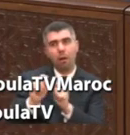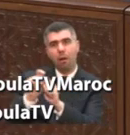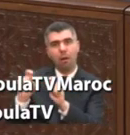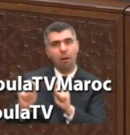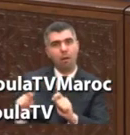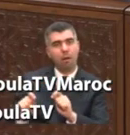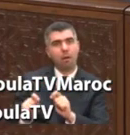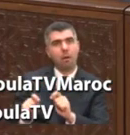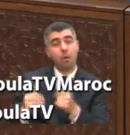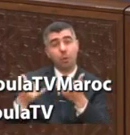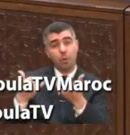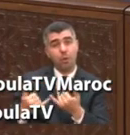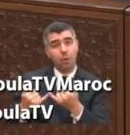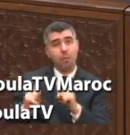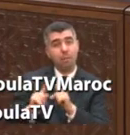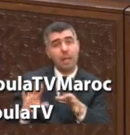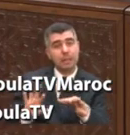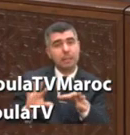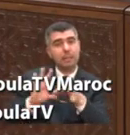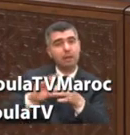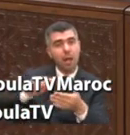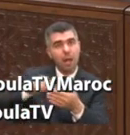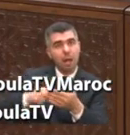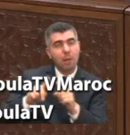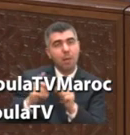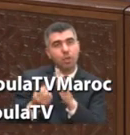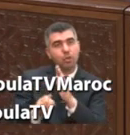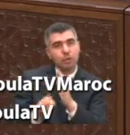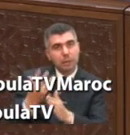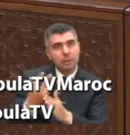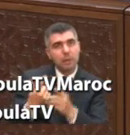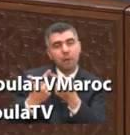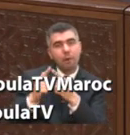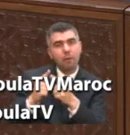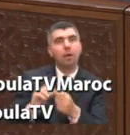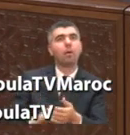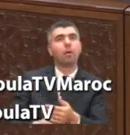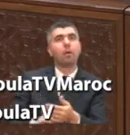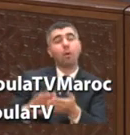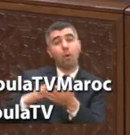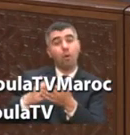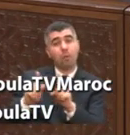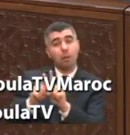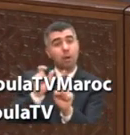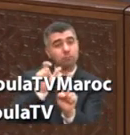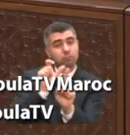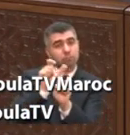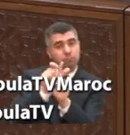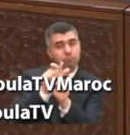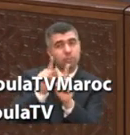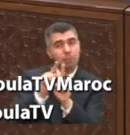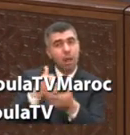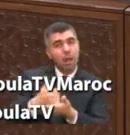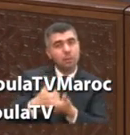كندخلوا دخلنا في إطار واحد اتفاقية ديال التبادل الحر من الجيل الجديد اللي فيه دائما أن الحرص على حماية المنتوج الوطني المغربي،